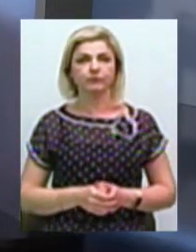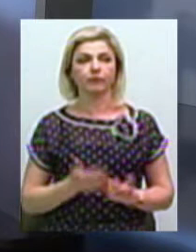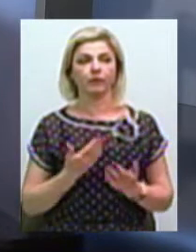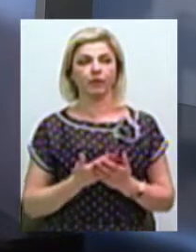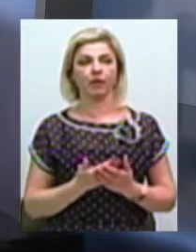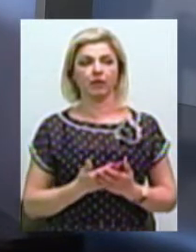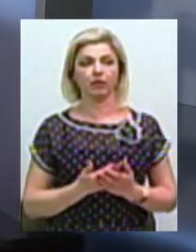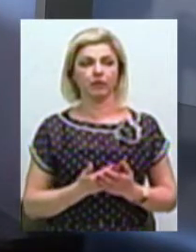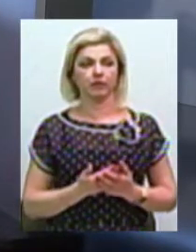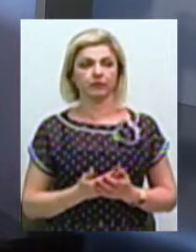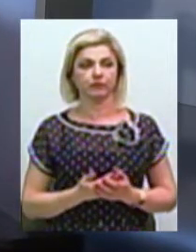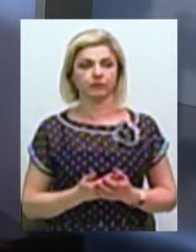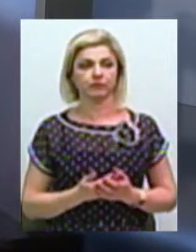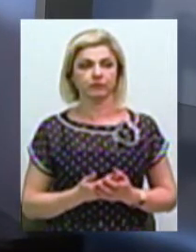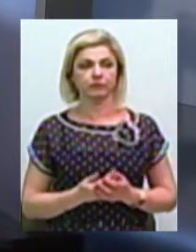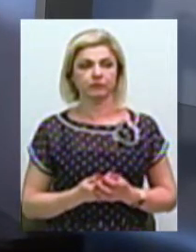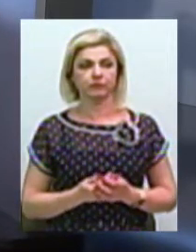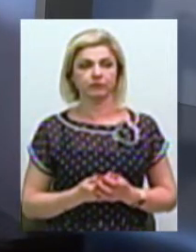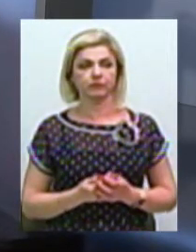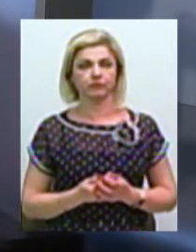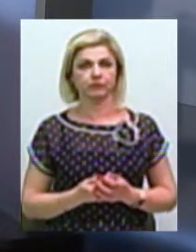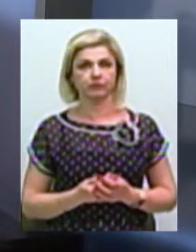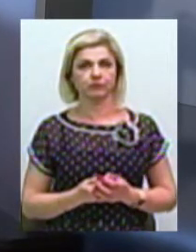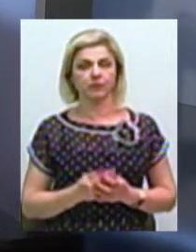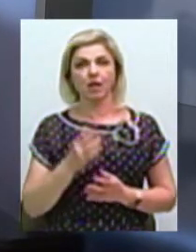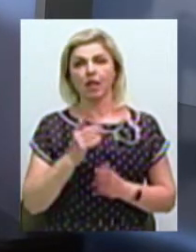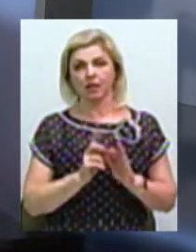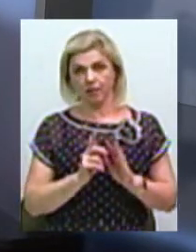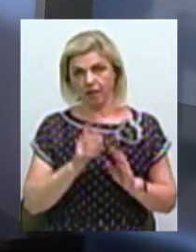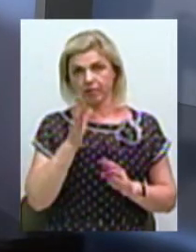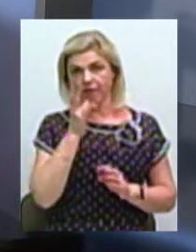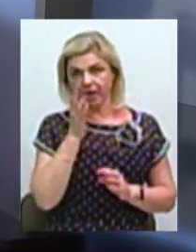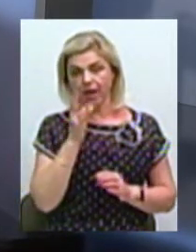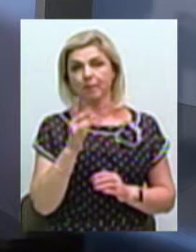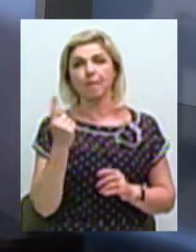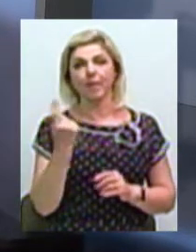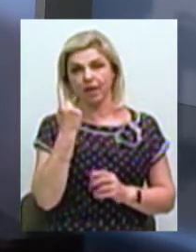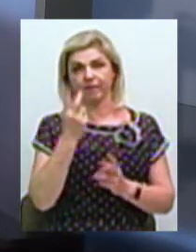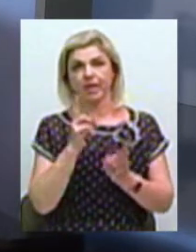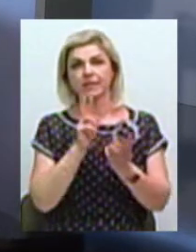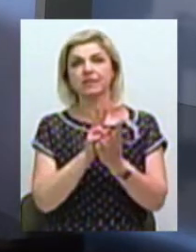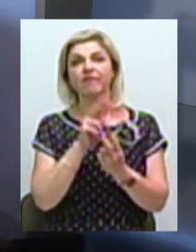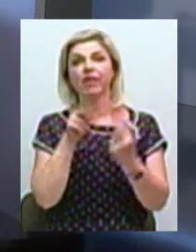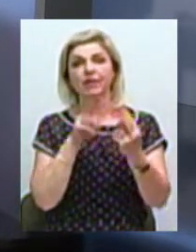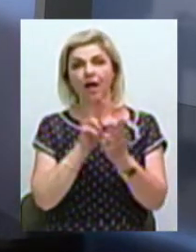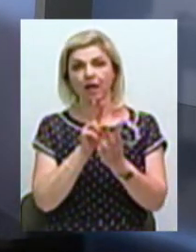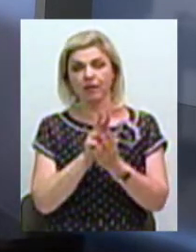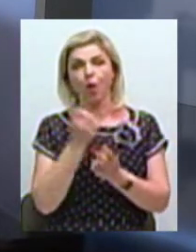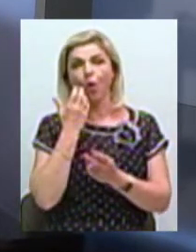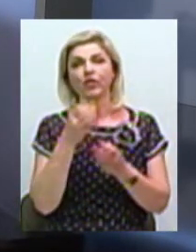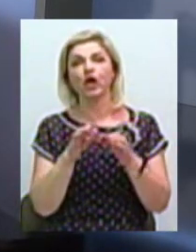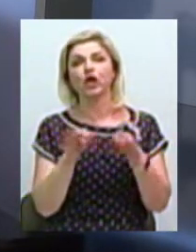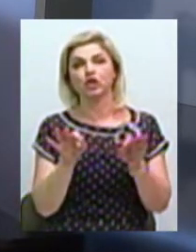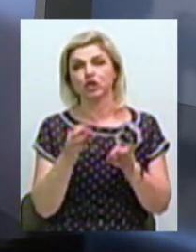я уже даже во время первого, наверное, свидания, когда нам разрешили его увидеть, результат